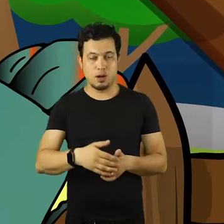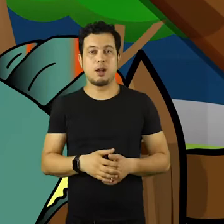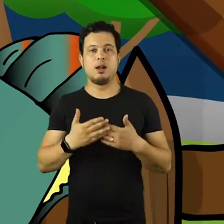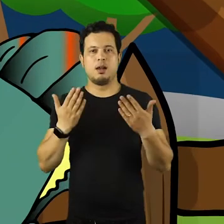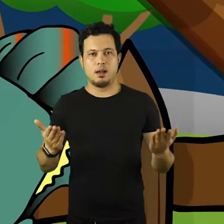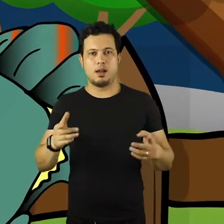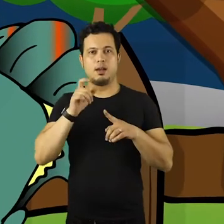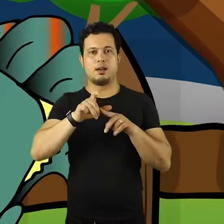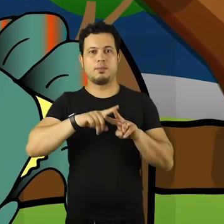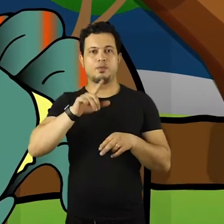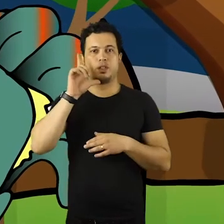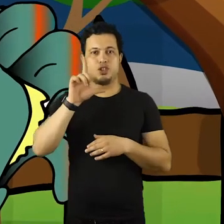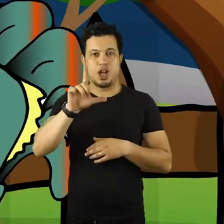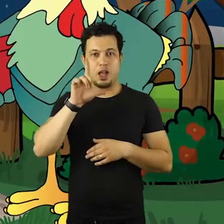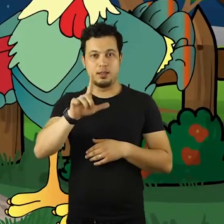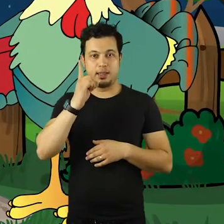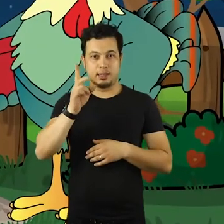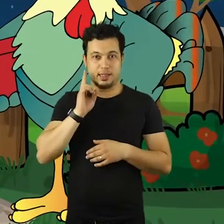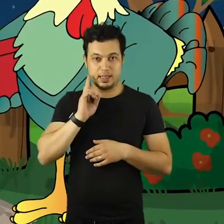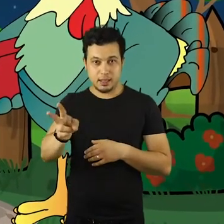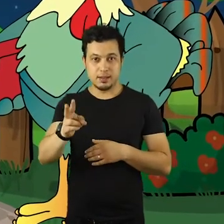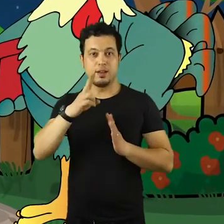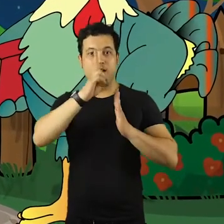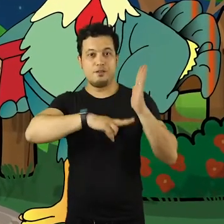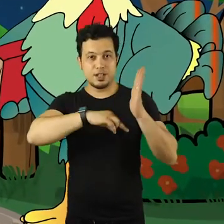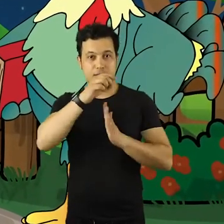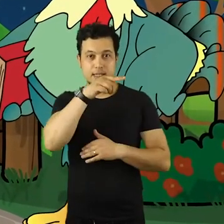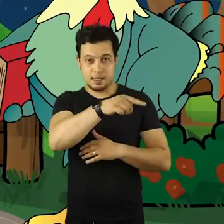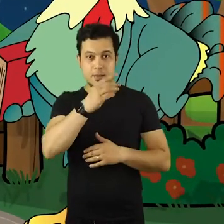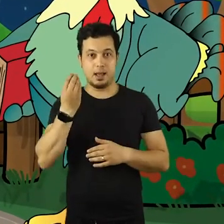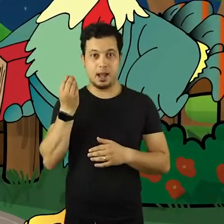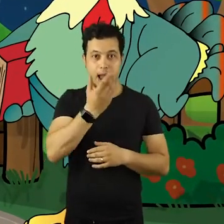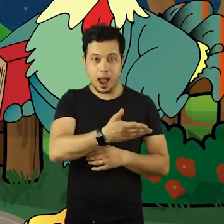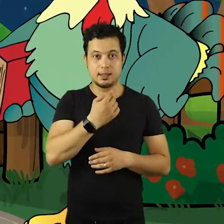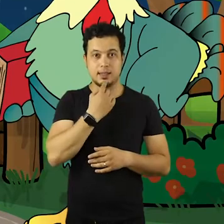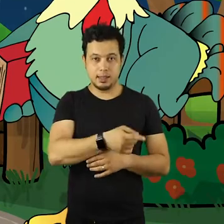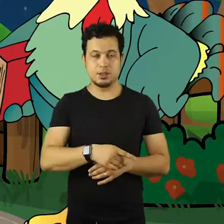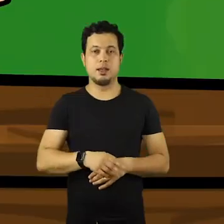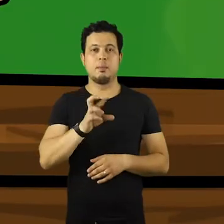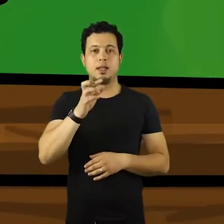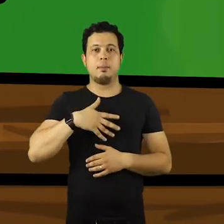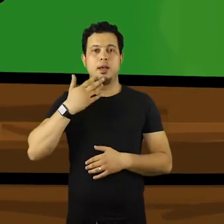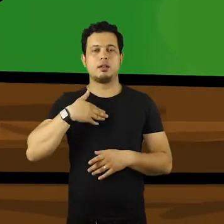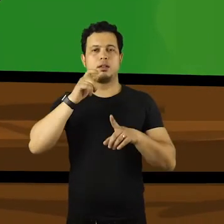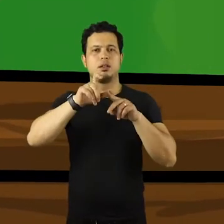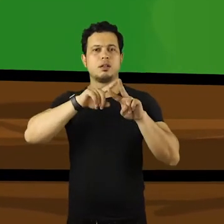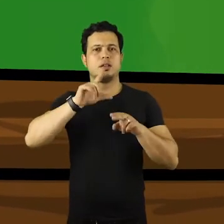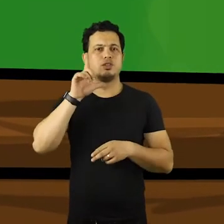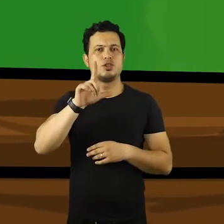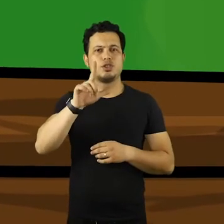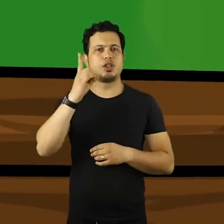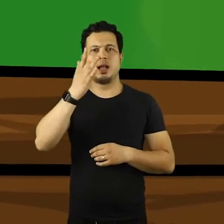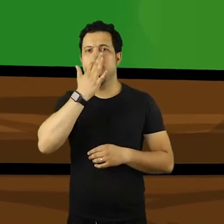demek Çallı'nın fırçası size geldi. Pınar ve Çınar hiçbir şey anlamamıştı. Pınar merakla... Çallı da kim?